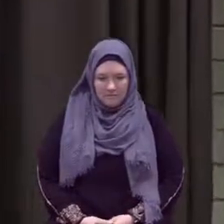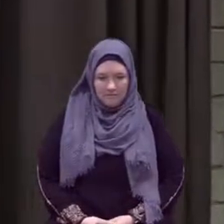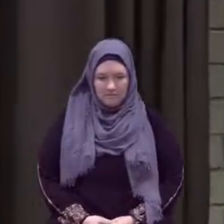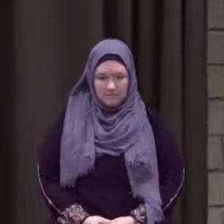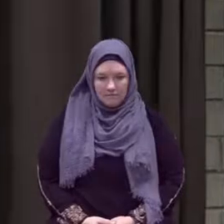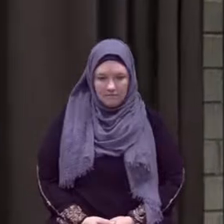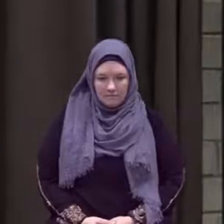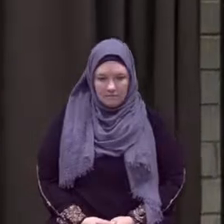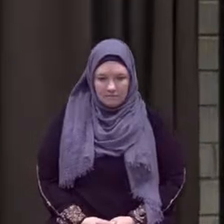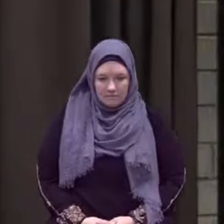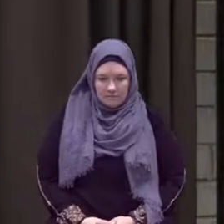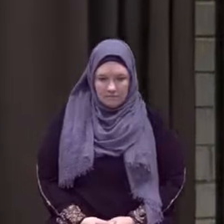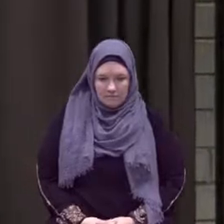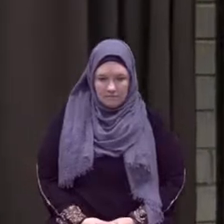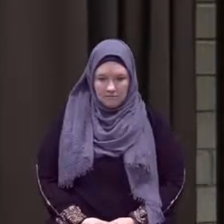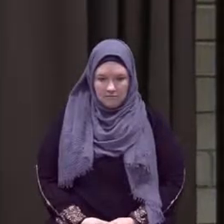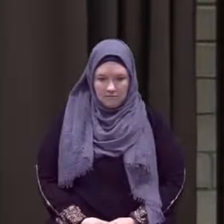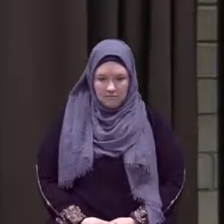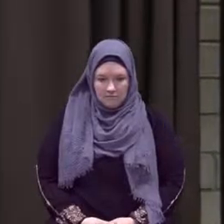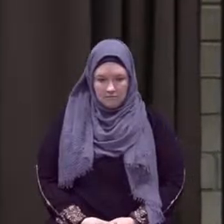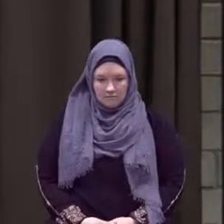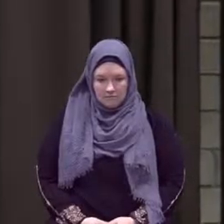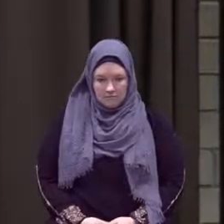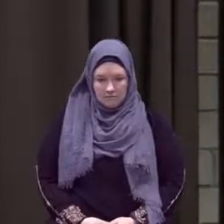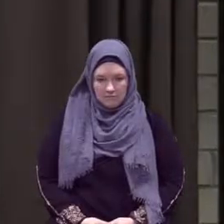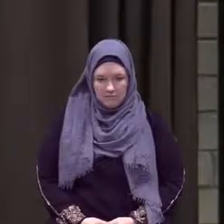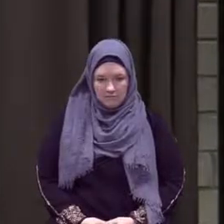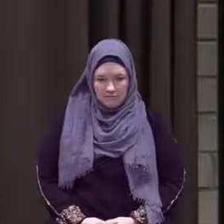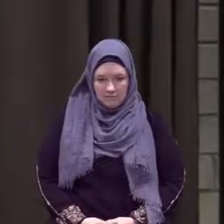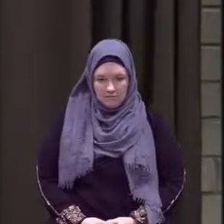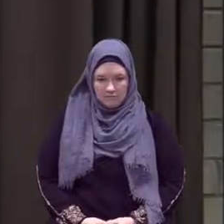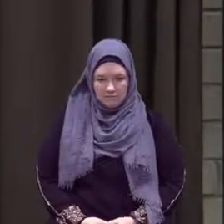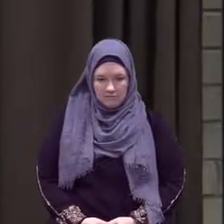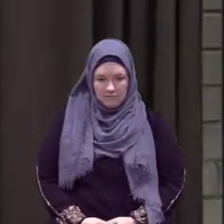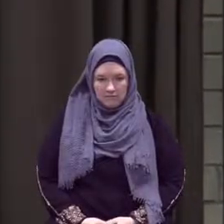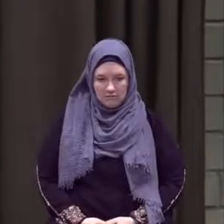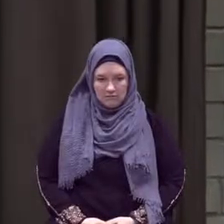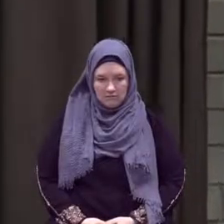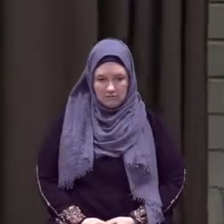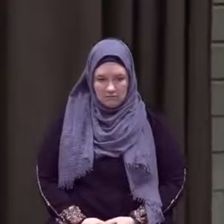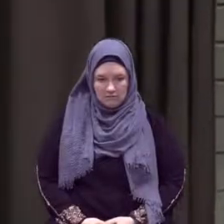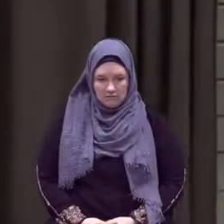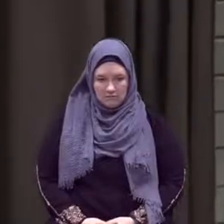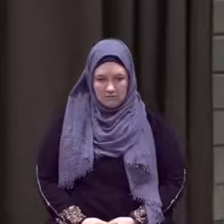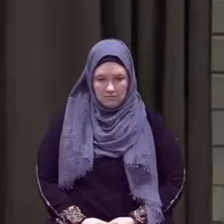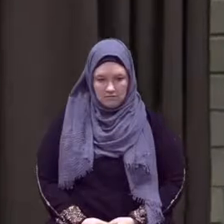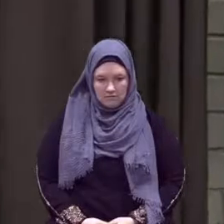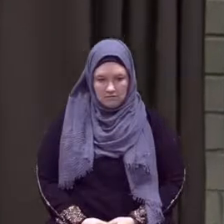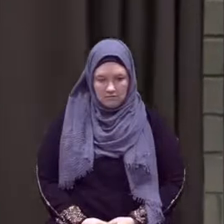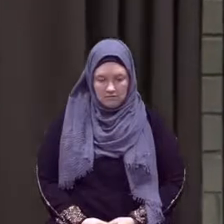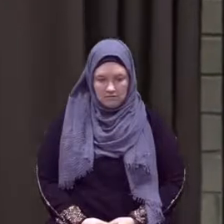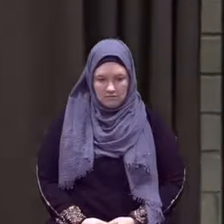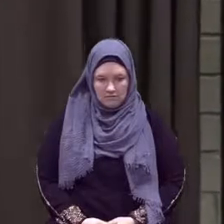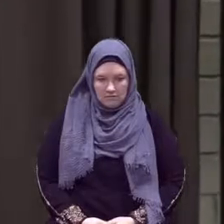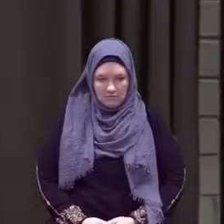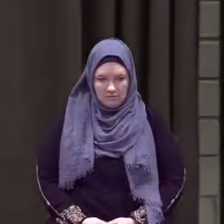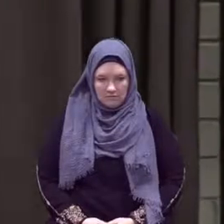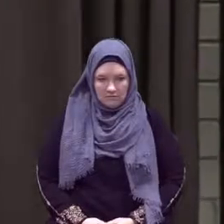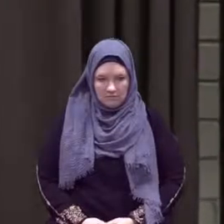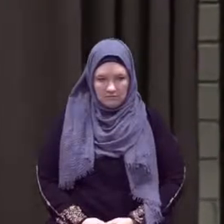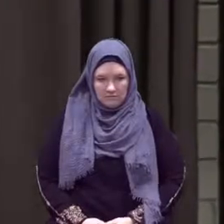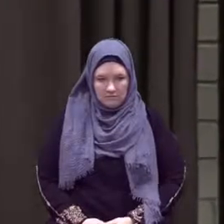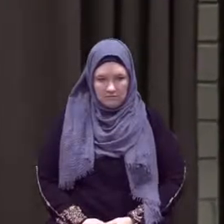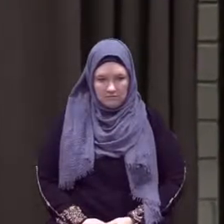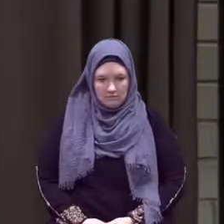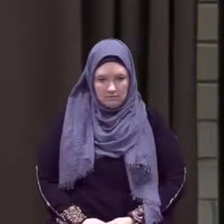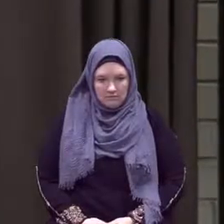الأمة وكشف الغمة وجاهد في سبيل دينه حتى أتاه اليقين، فاللهم اجزه عنا وعن